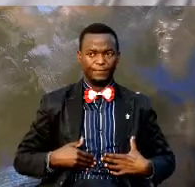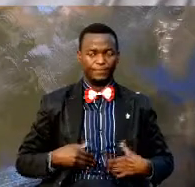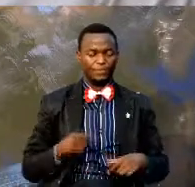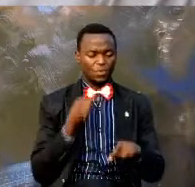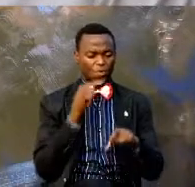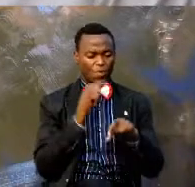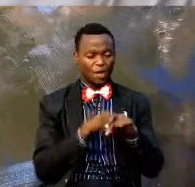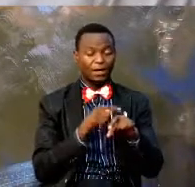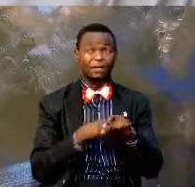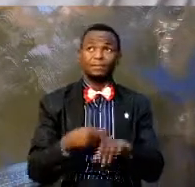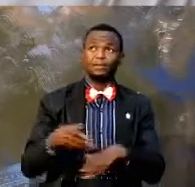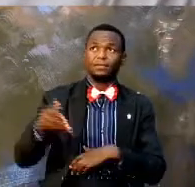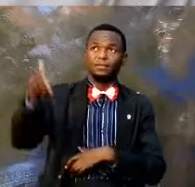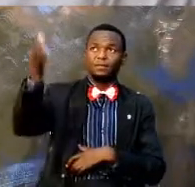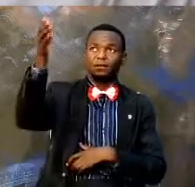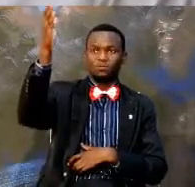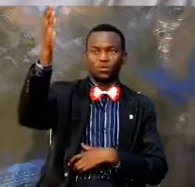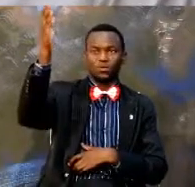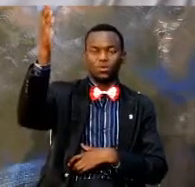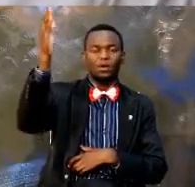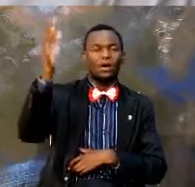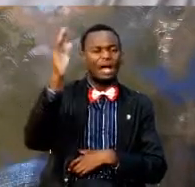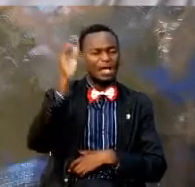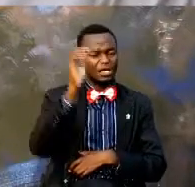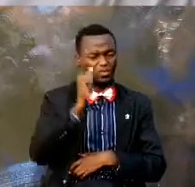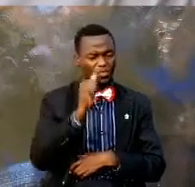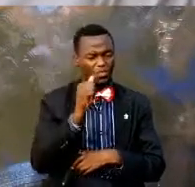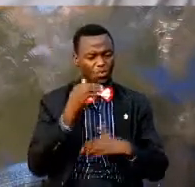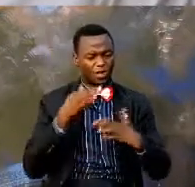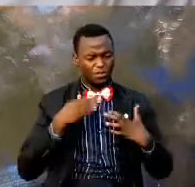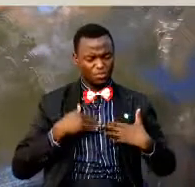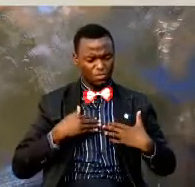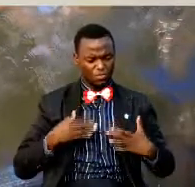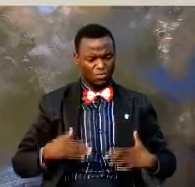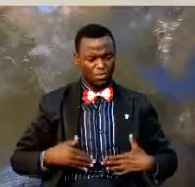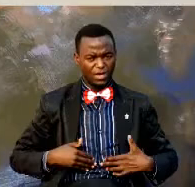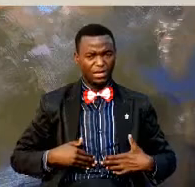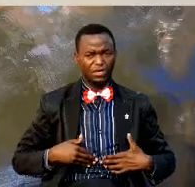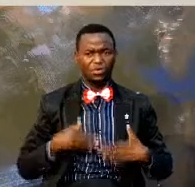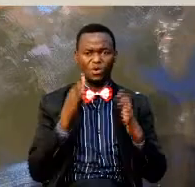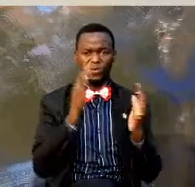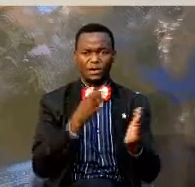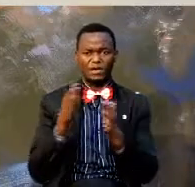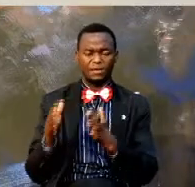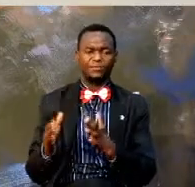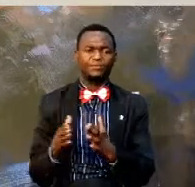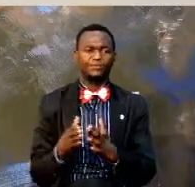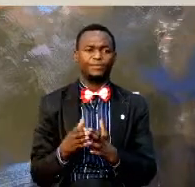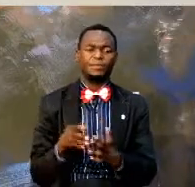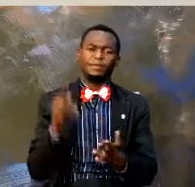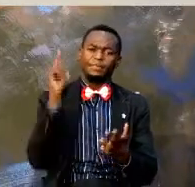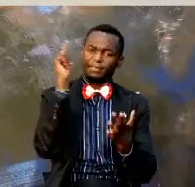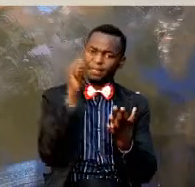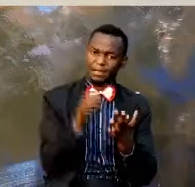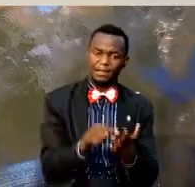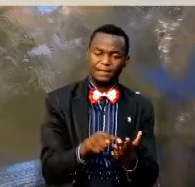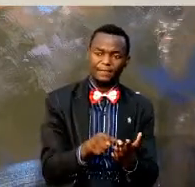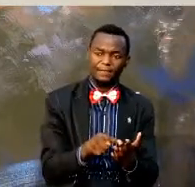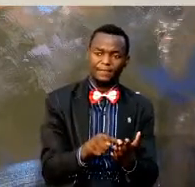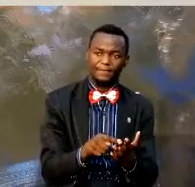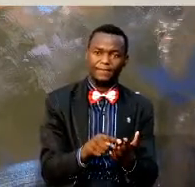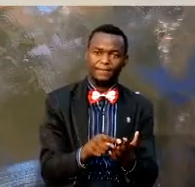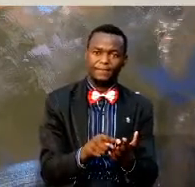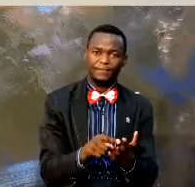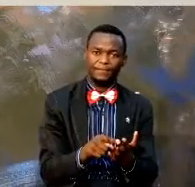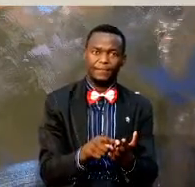Wakati ni Mungu huyu, amechukua umbo la mwanadamu. Biblia inasema tena